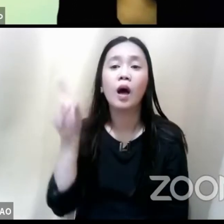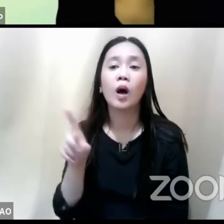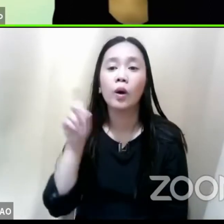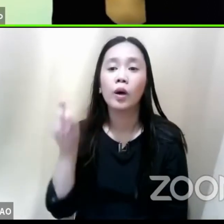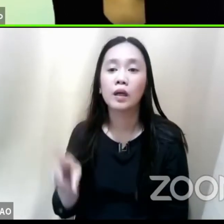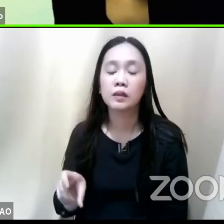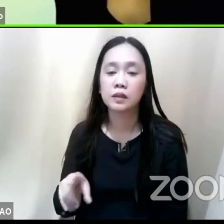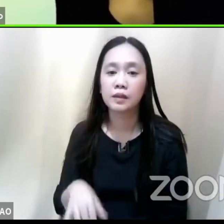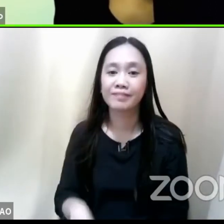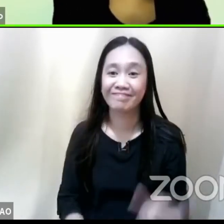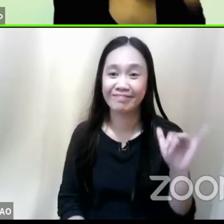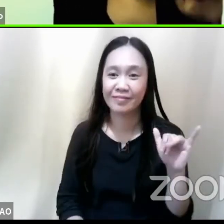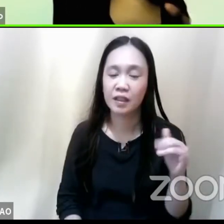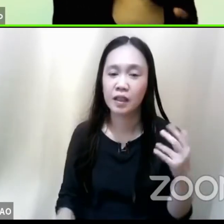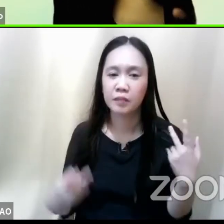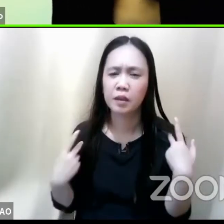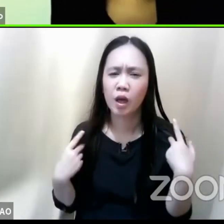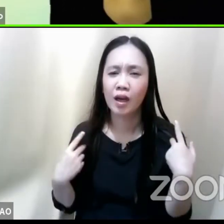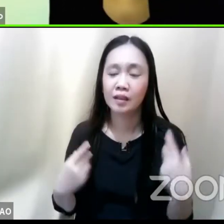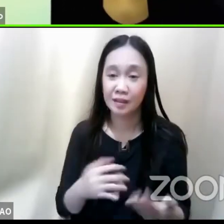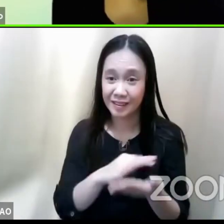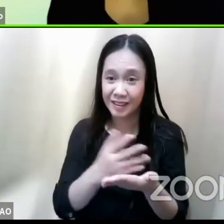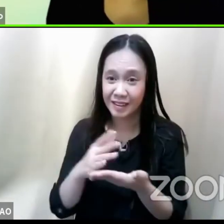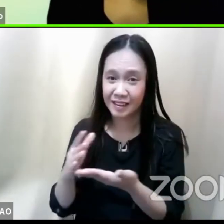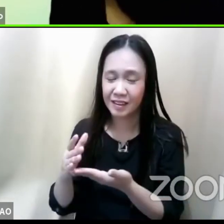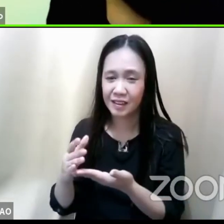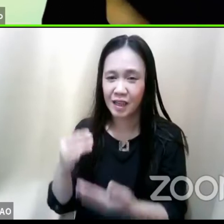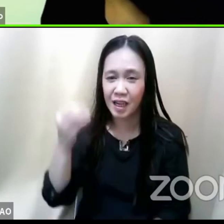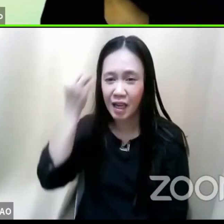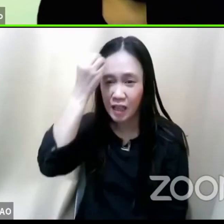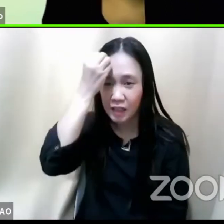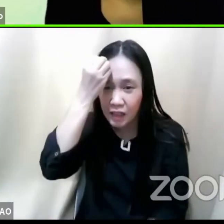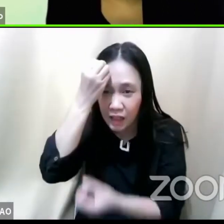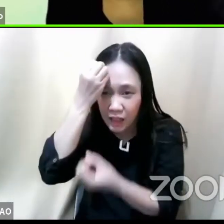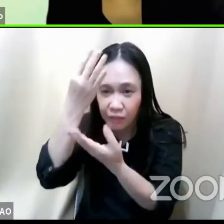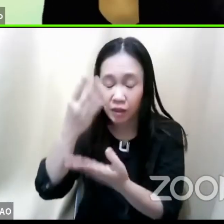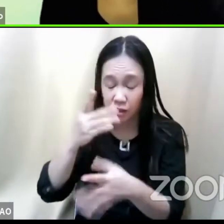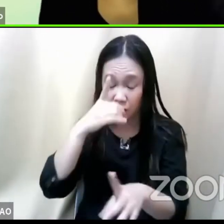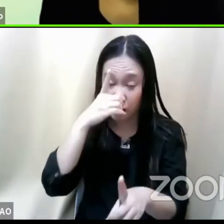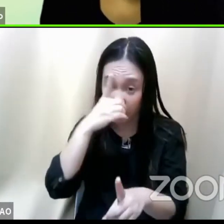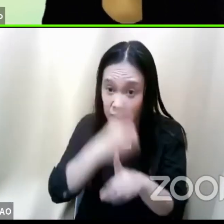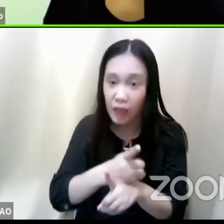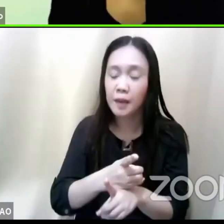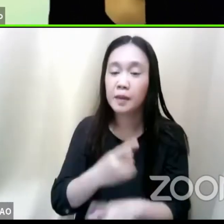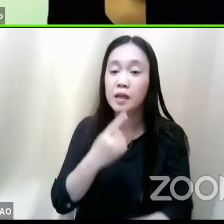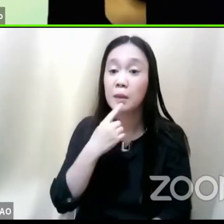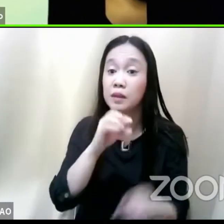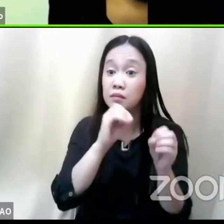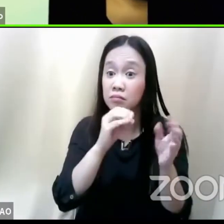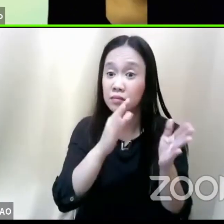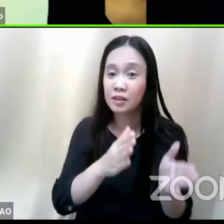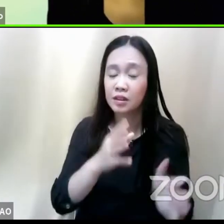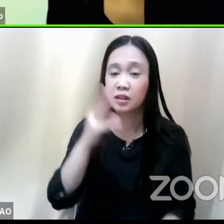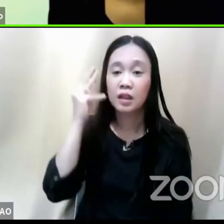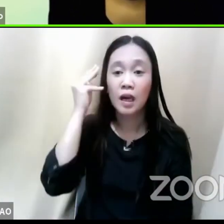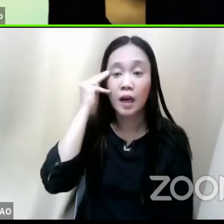Jay. Yes, sir. Tapos, sir, mayroon akong gusto i-share na insight po kasi tama po yung sinabi ni Teacher Mark po na importante po